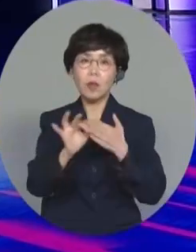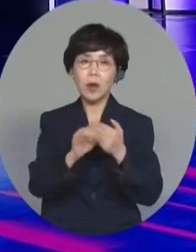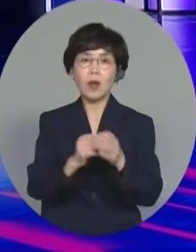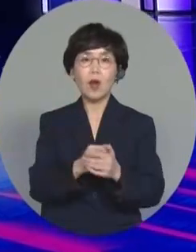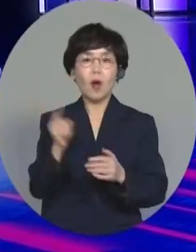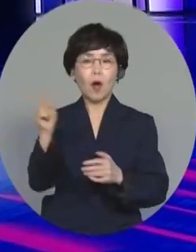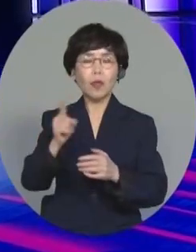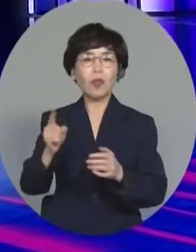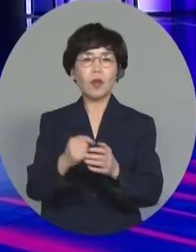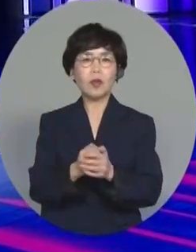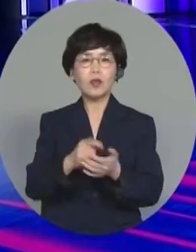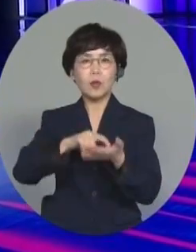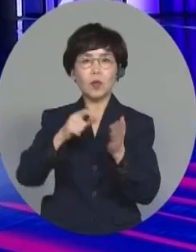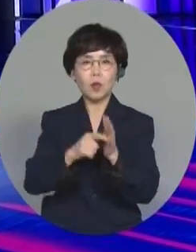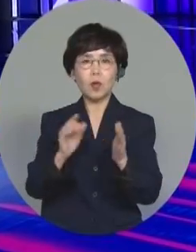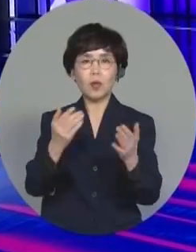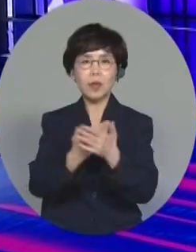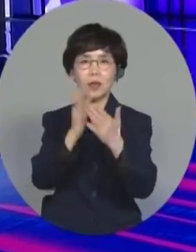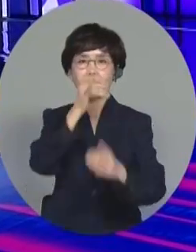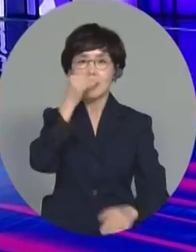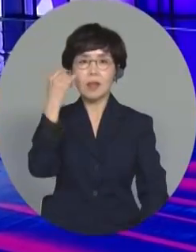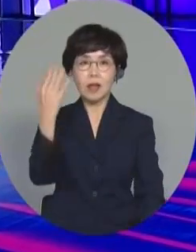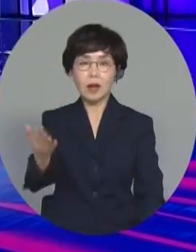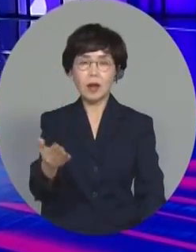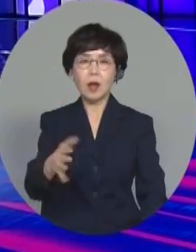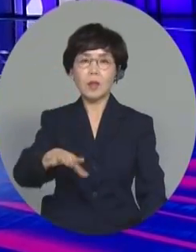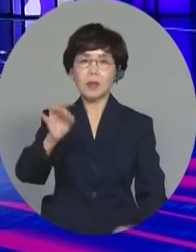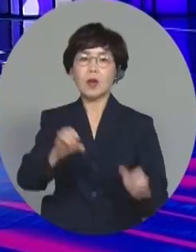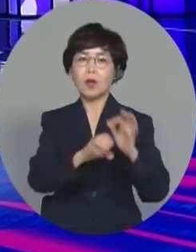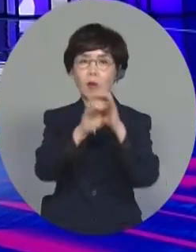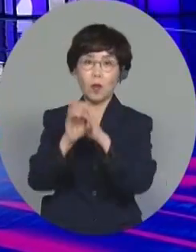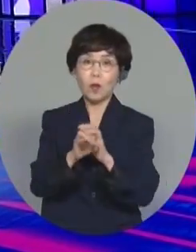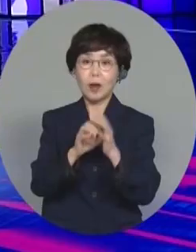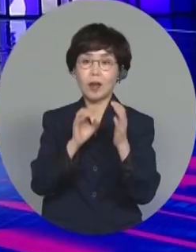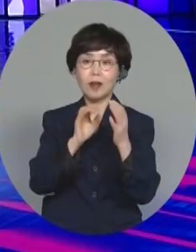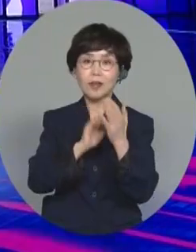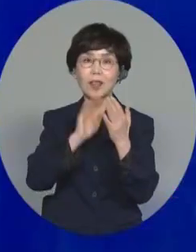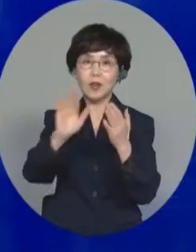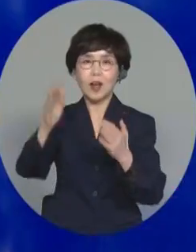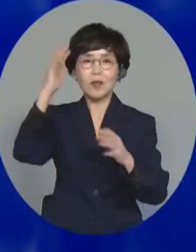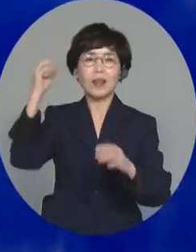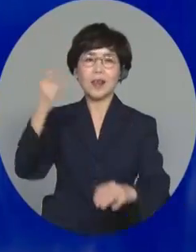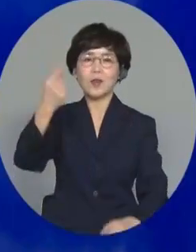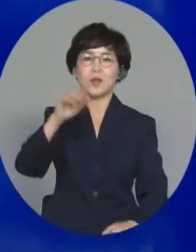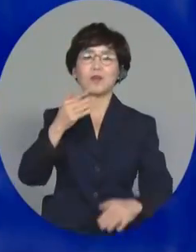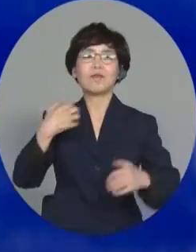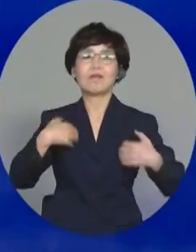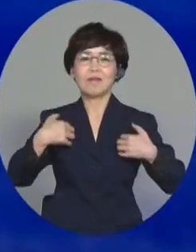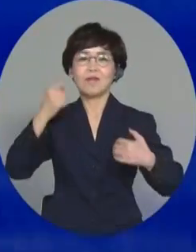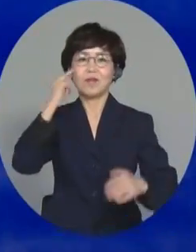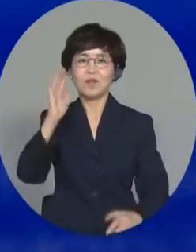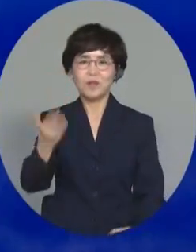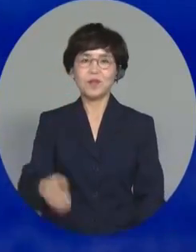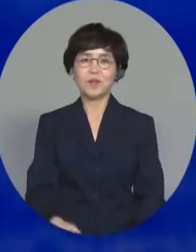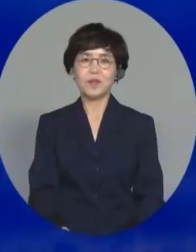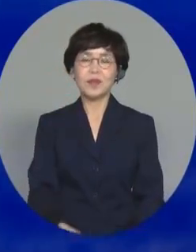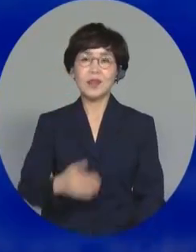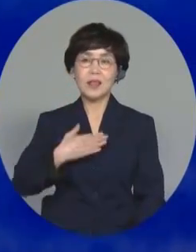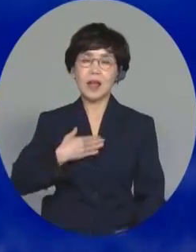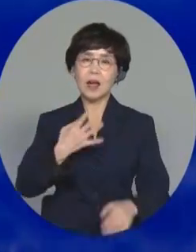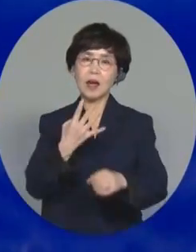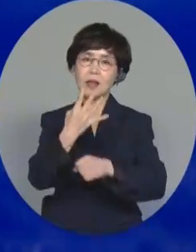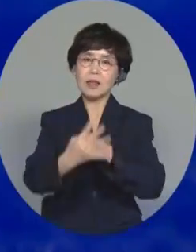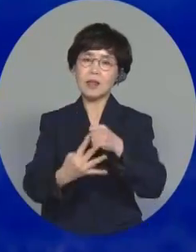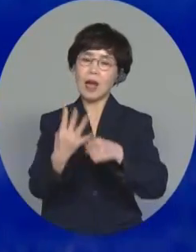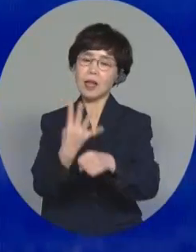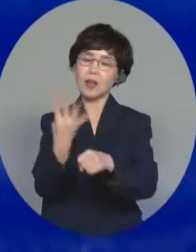와 있을까요? 우선은 제가 코로나가 종식되어 이렇게 한국에 다시 오게 되어 너무나 기쁘다는 말씀드리고 싶습니다. 제가 4년